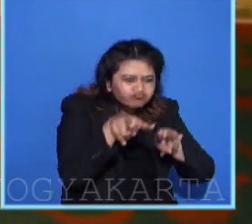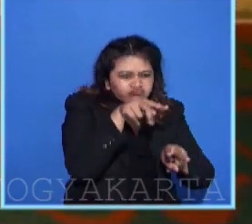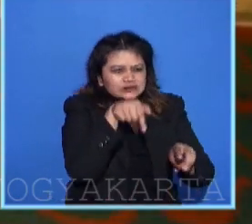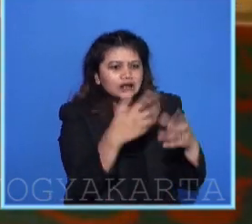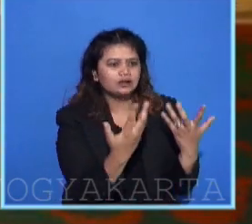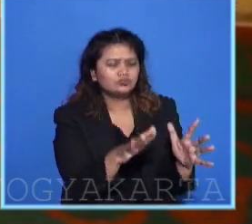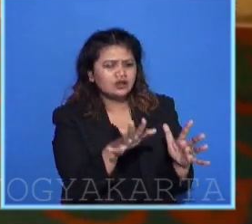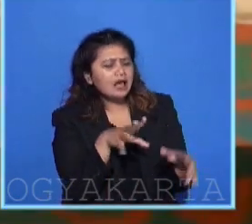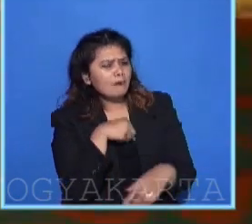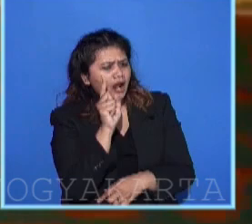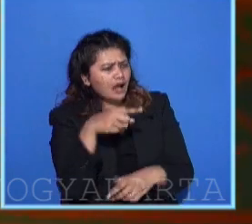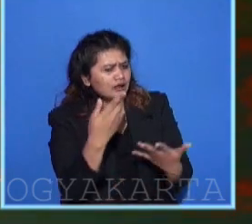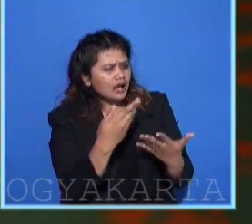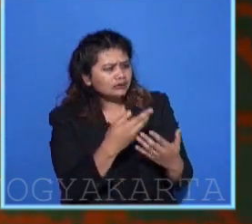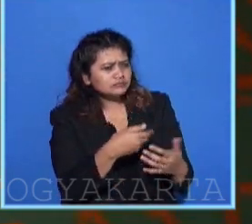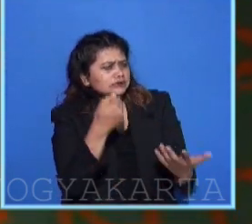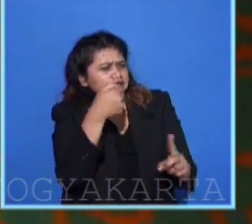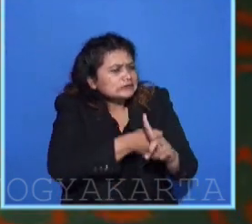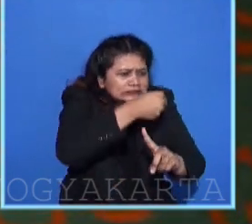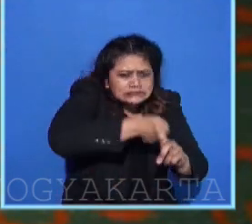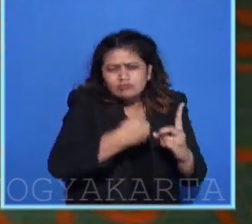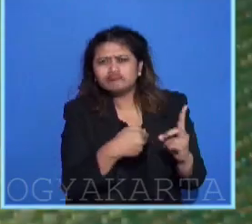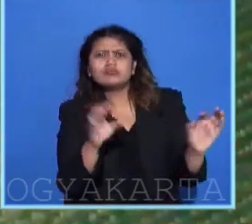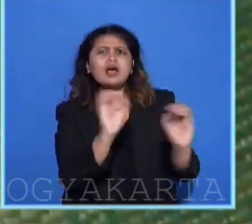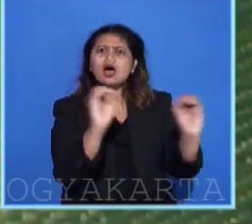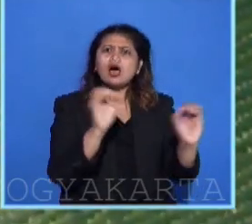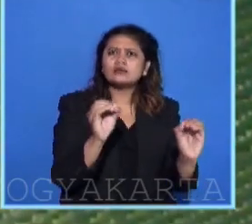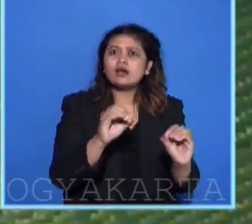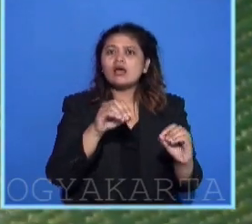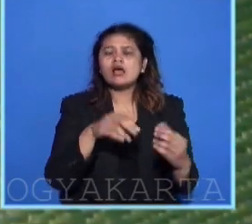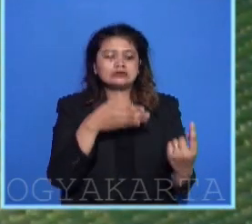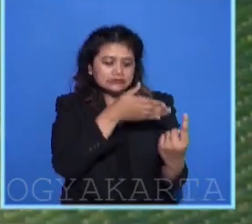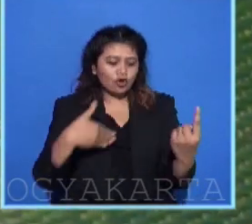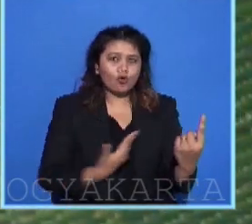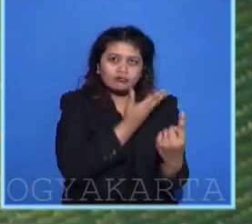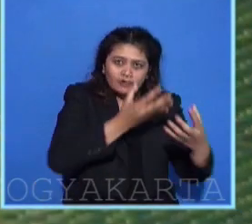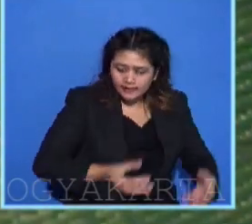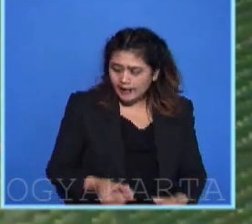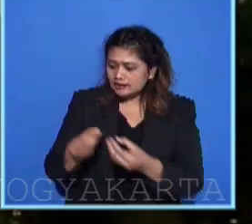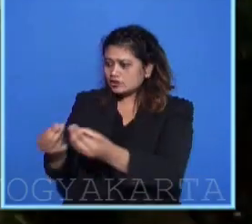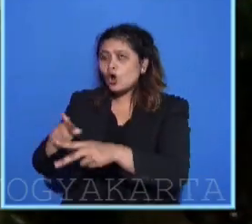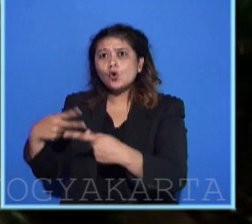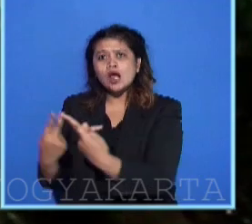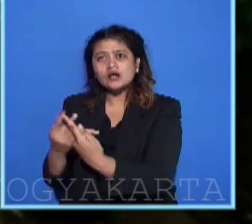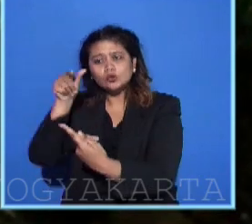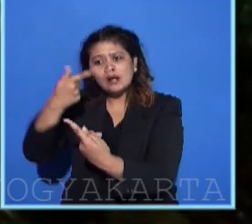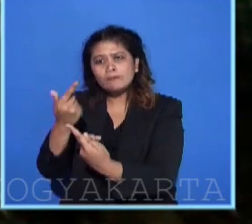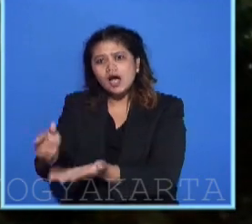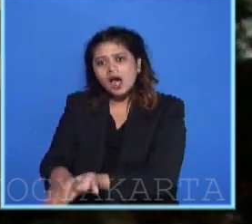Edis dan tidak ditemukan tanda-tanda penganiayaan di tubuh korban korban pun akhirnya diserahkan kepada pihak keluarga untuk